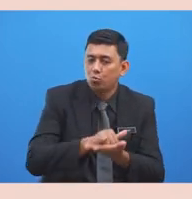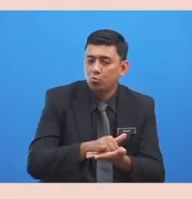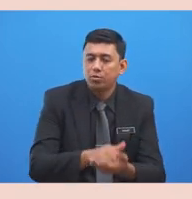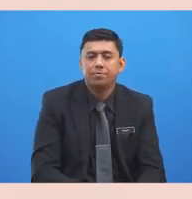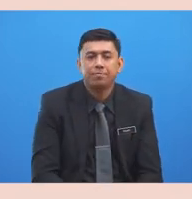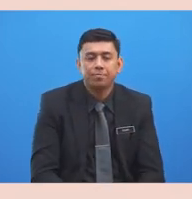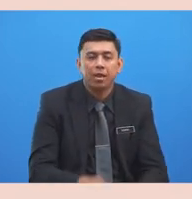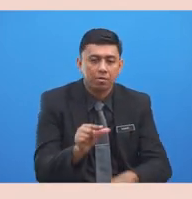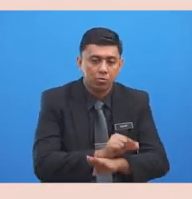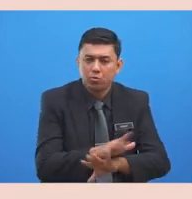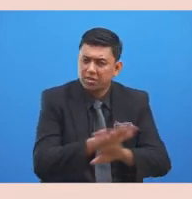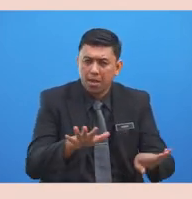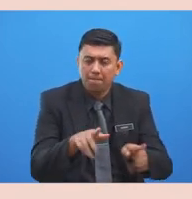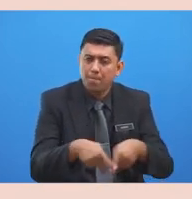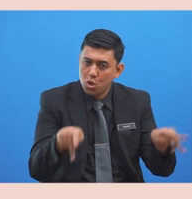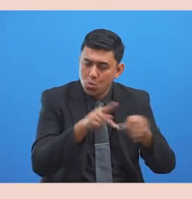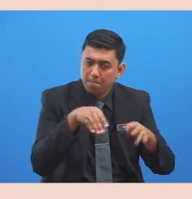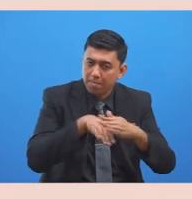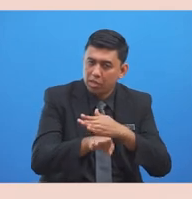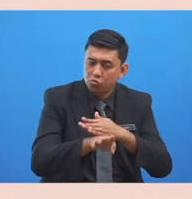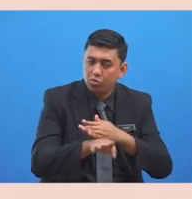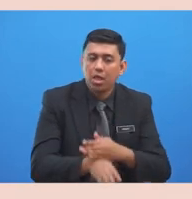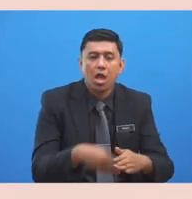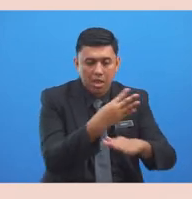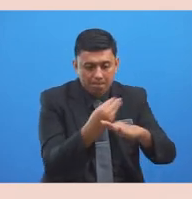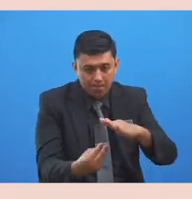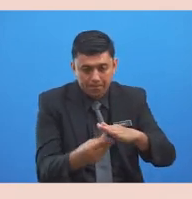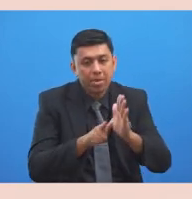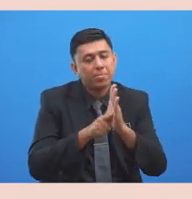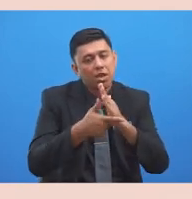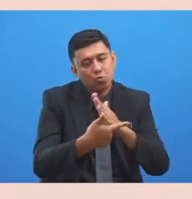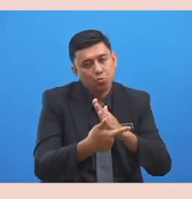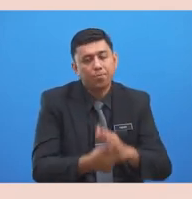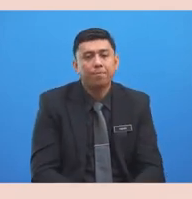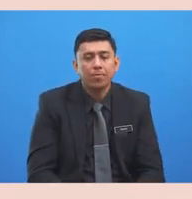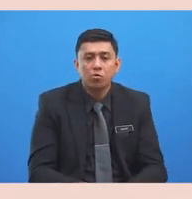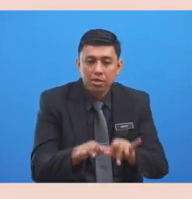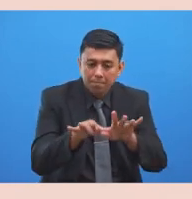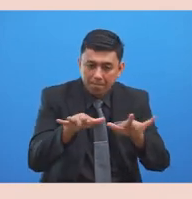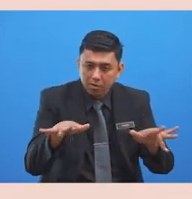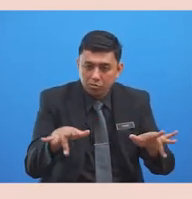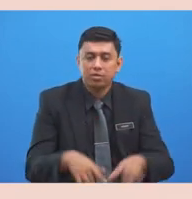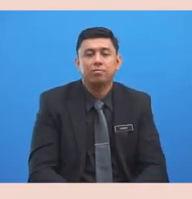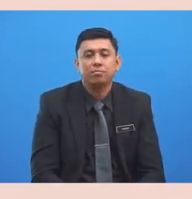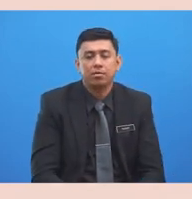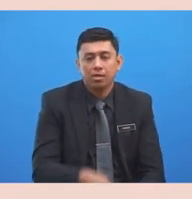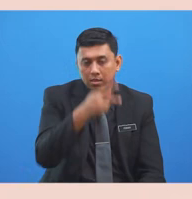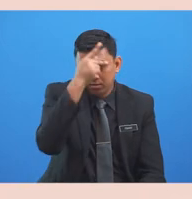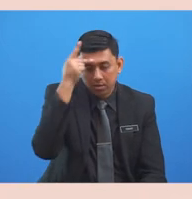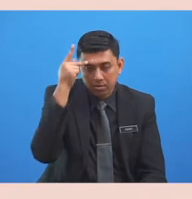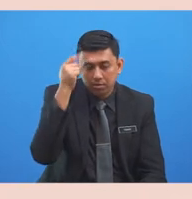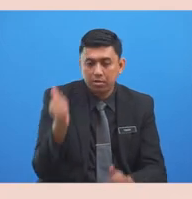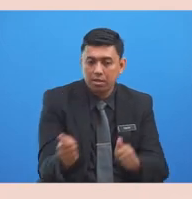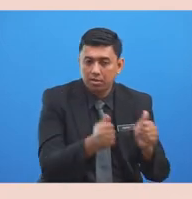itu, pengguna tidak perlu memasukkan input melalui papan kekunci